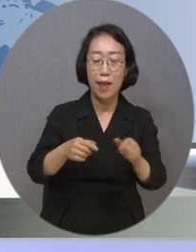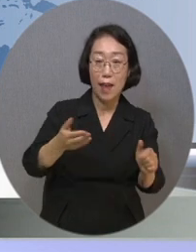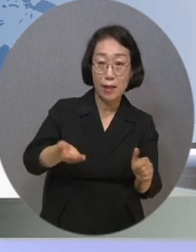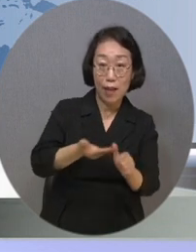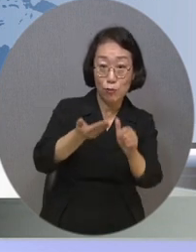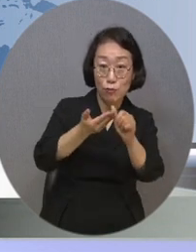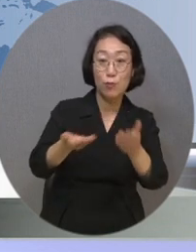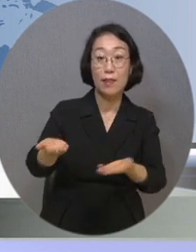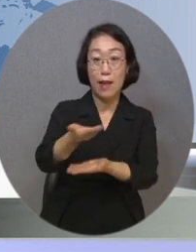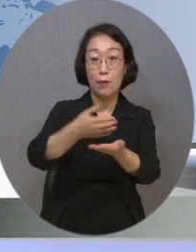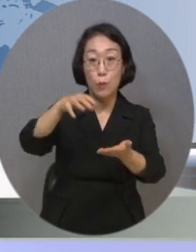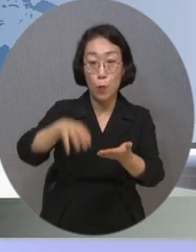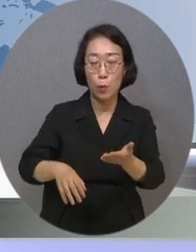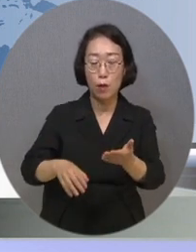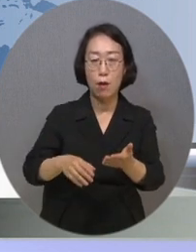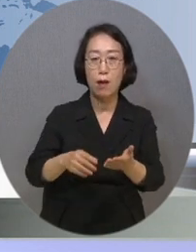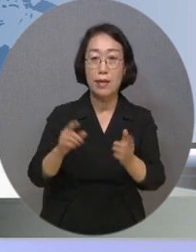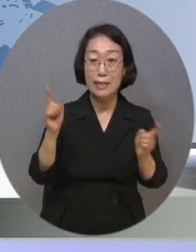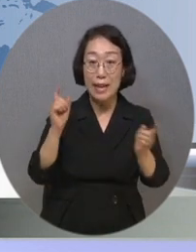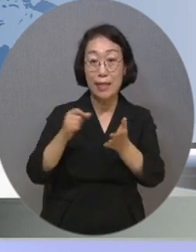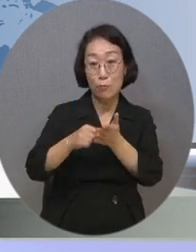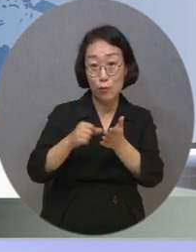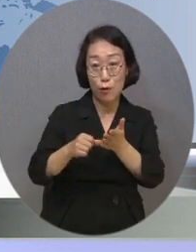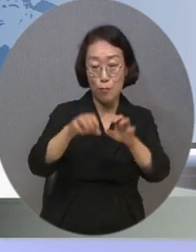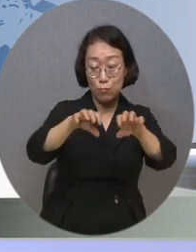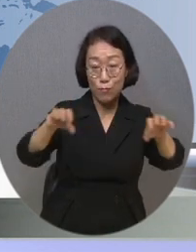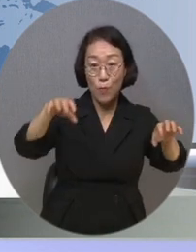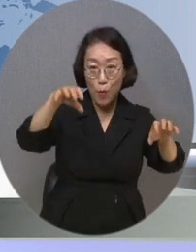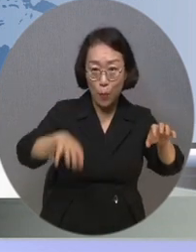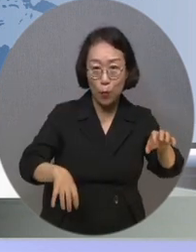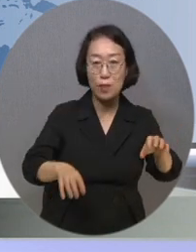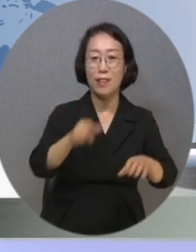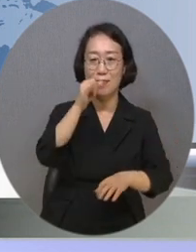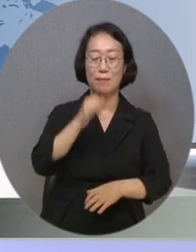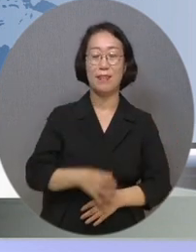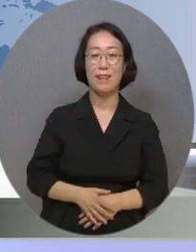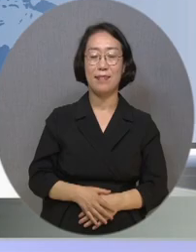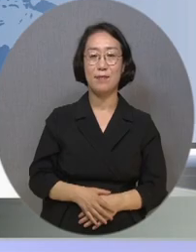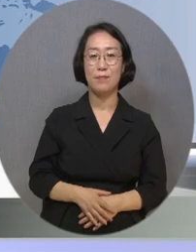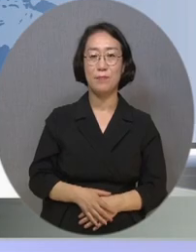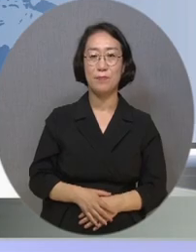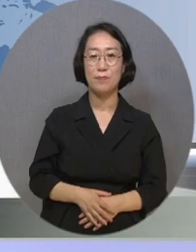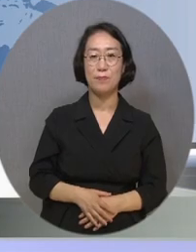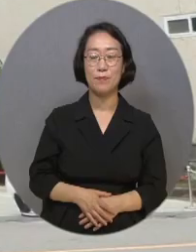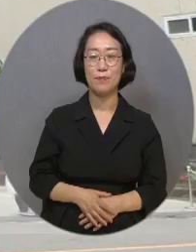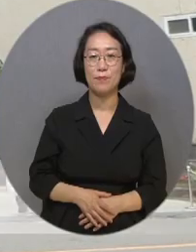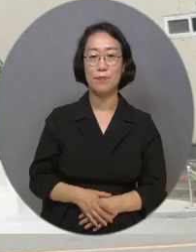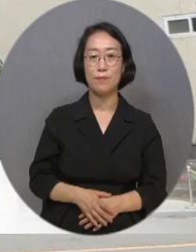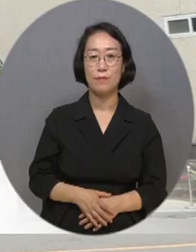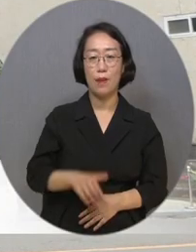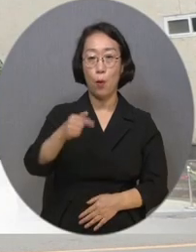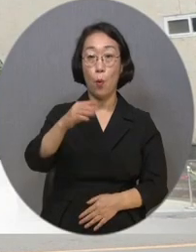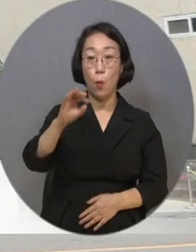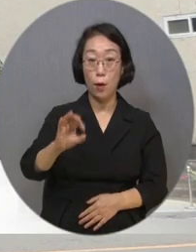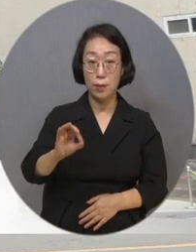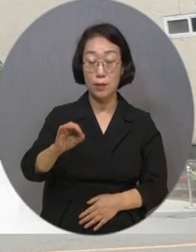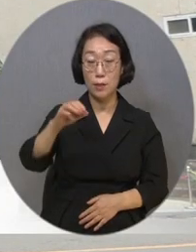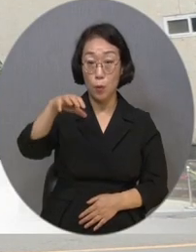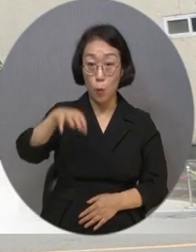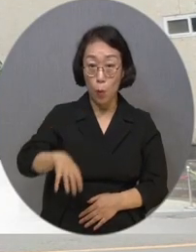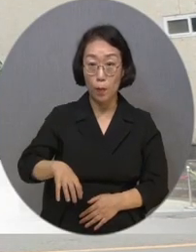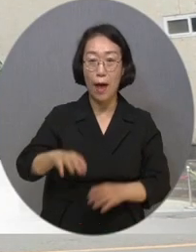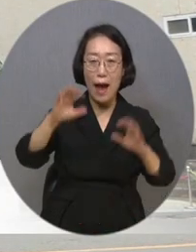장난감 도서관 등이 마련돼 주민들의 반가움을 샀는데요 정의 현기자가 전합니다 고흥군 도양읍에